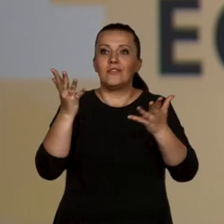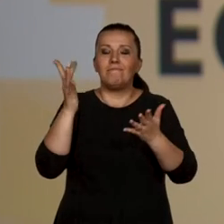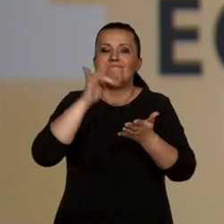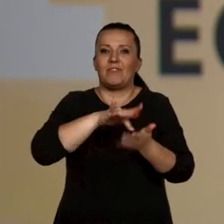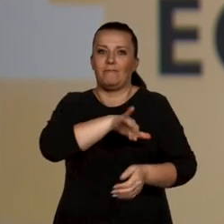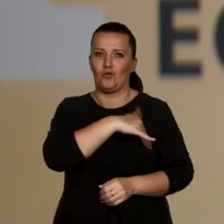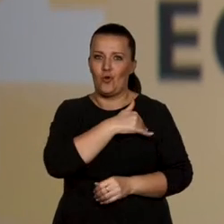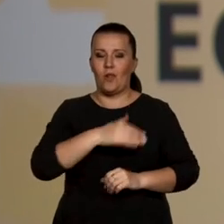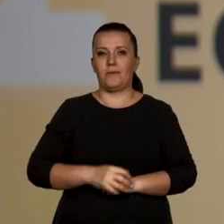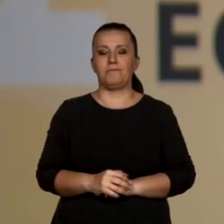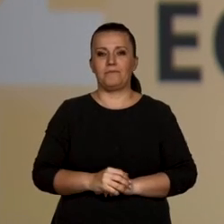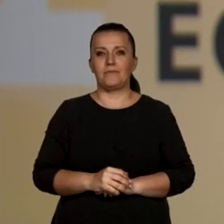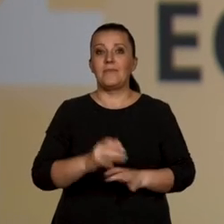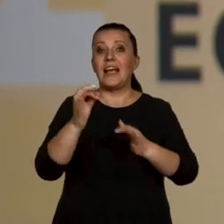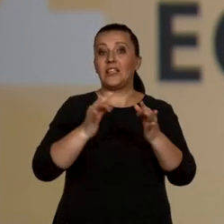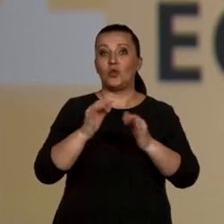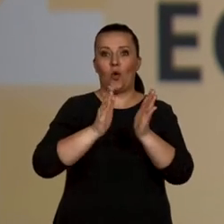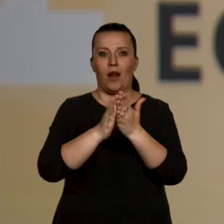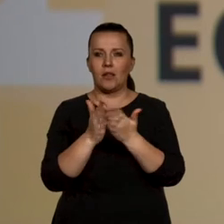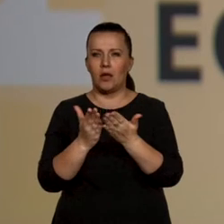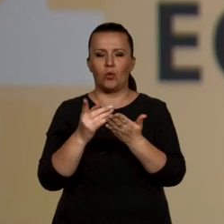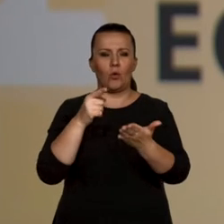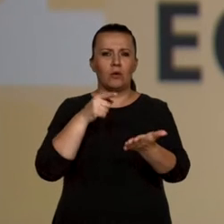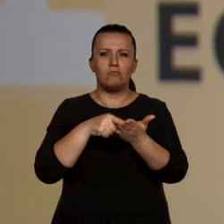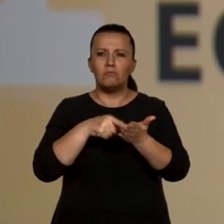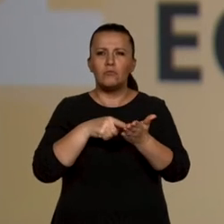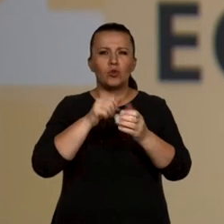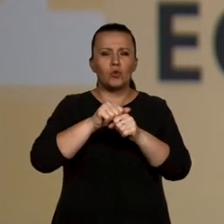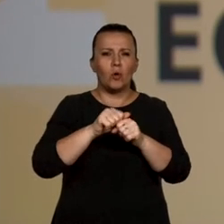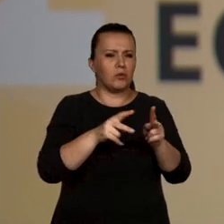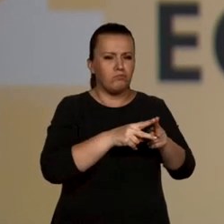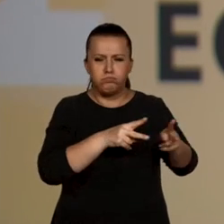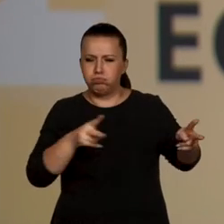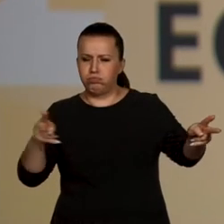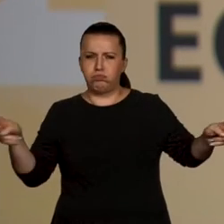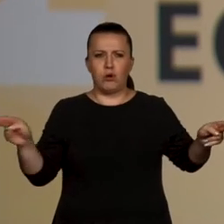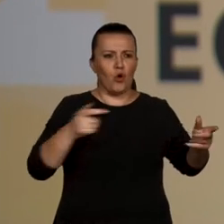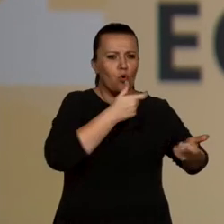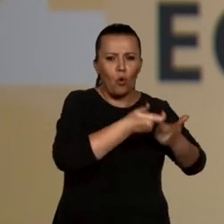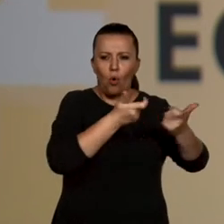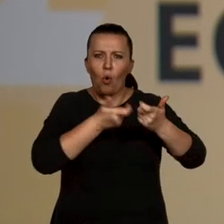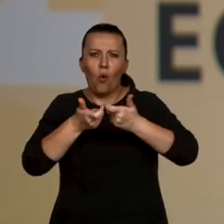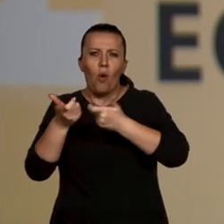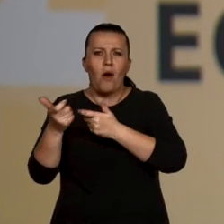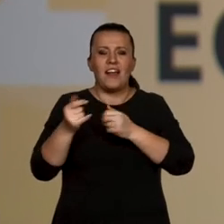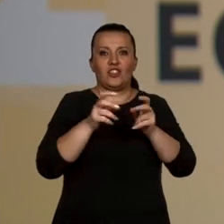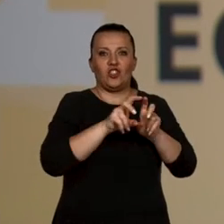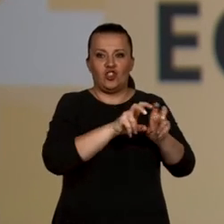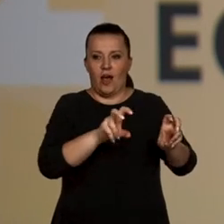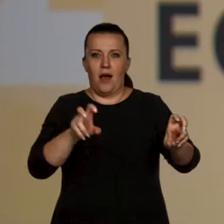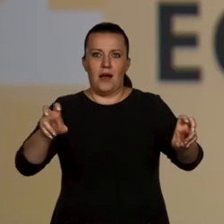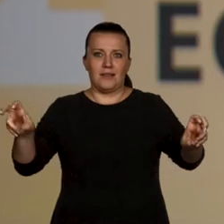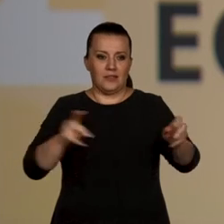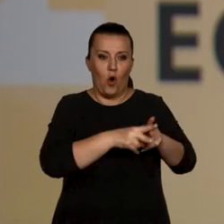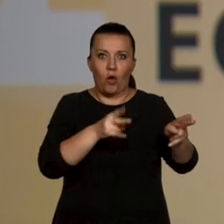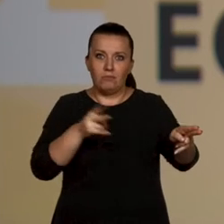Historią literatury. Historia literatury to jest czas wielkiego współtworzenia. Współtworzenia swoich czasów. Współtworzą swoje